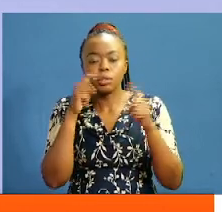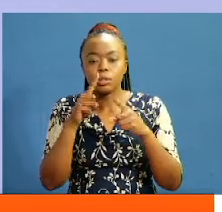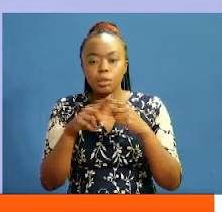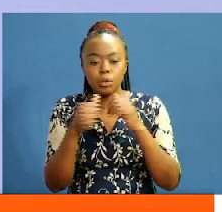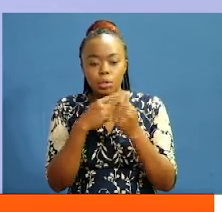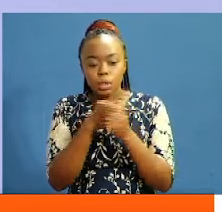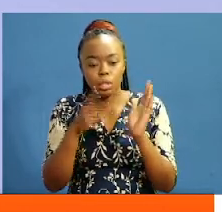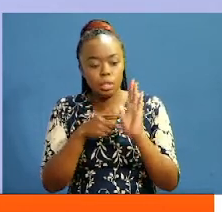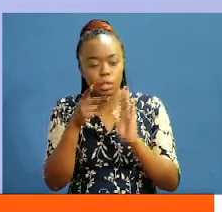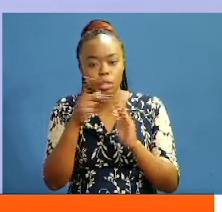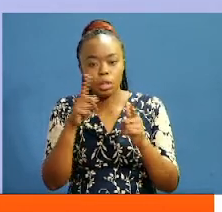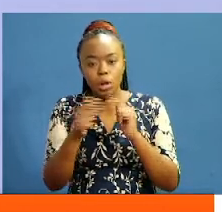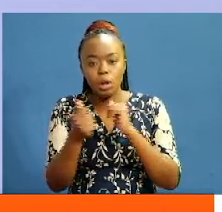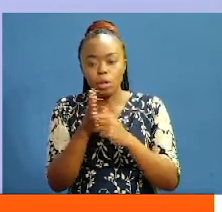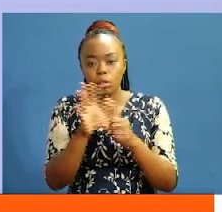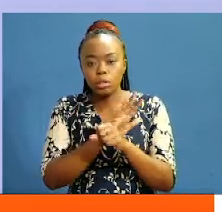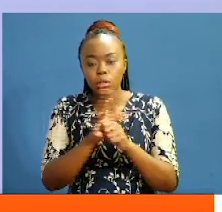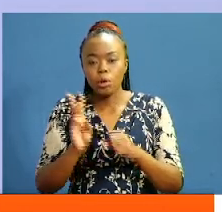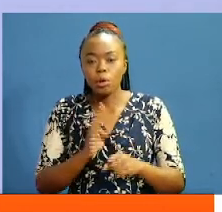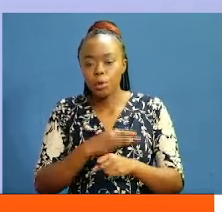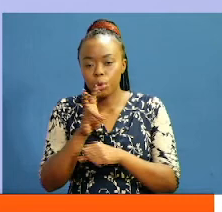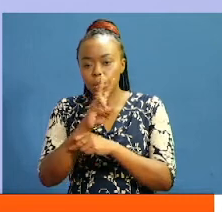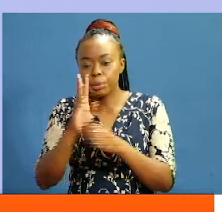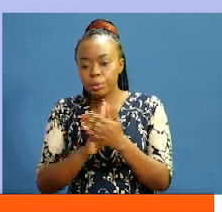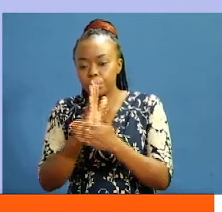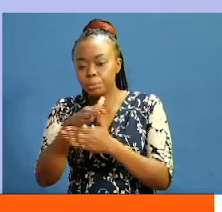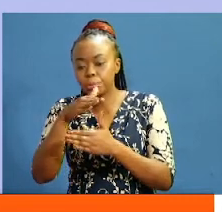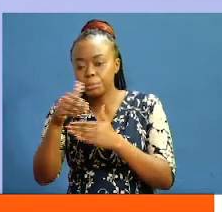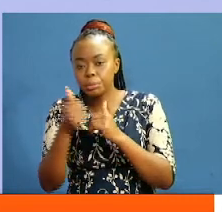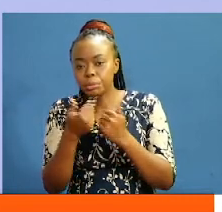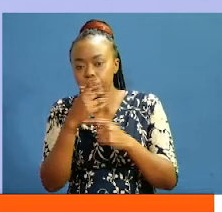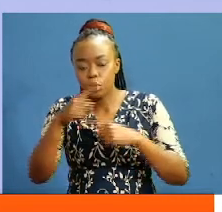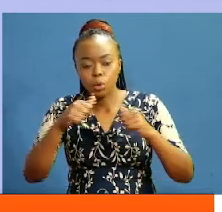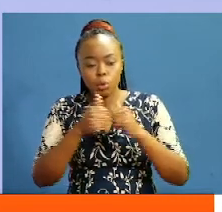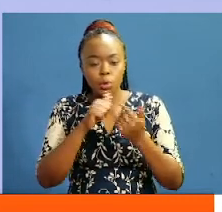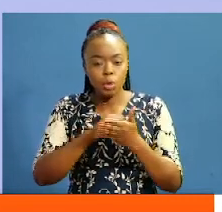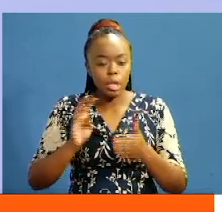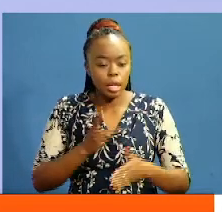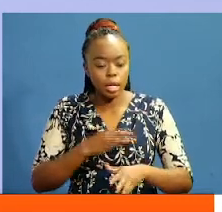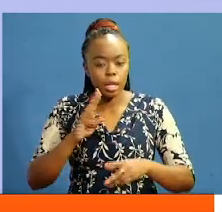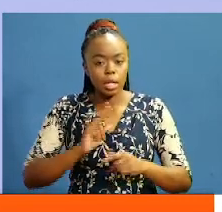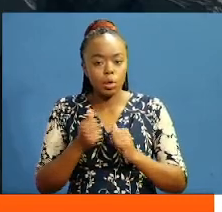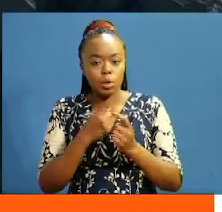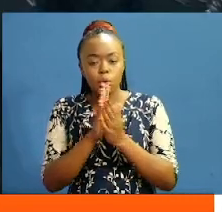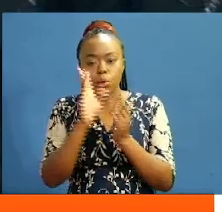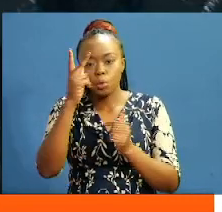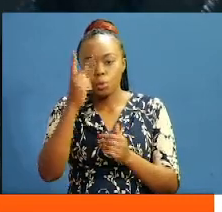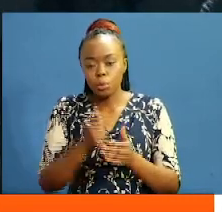bring this program to fruition. We look forward to the benefits that it will give us as Magical